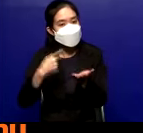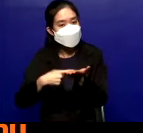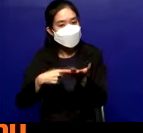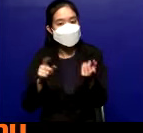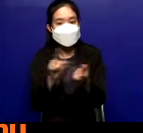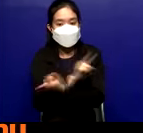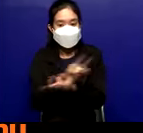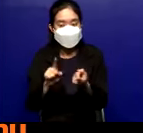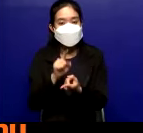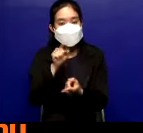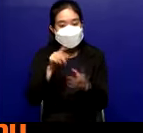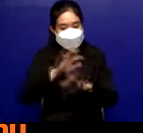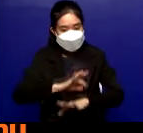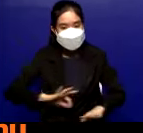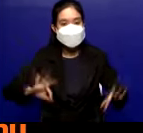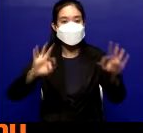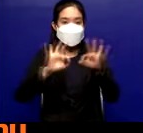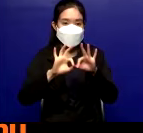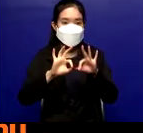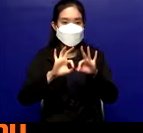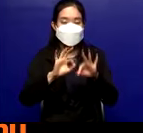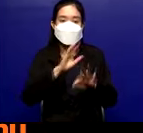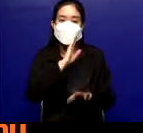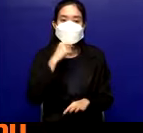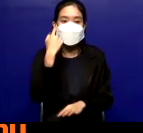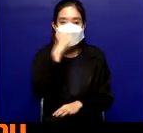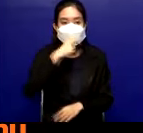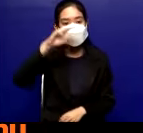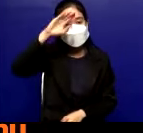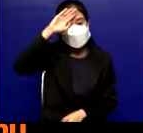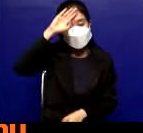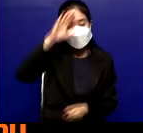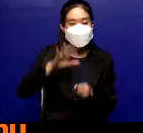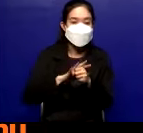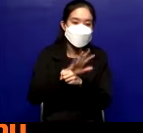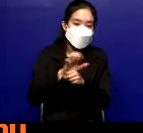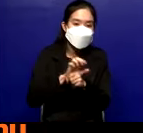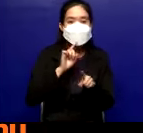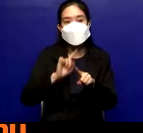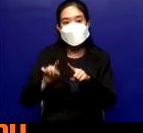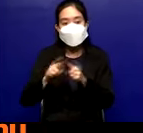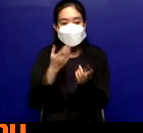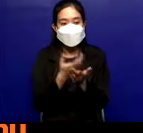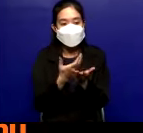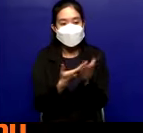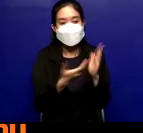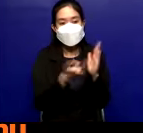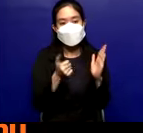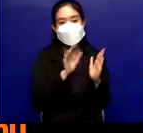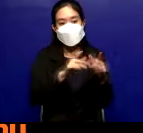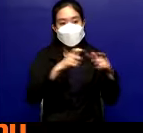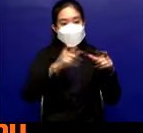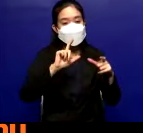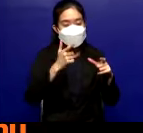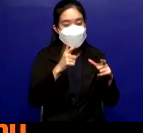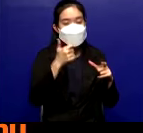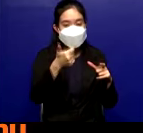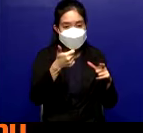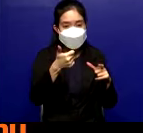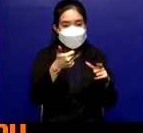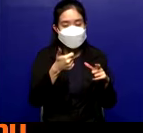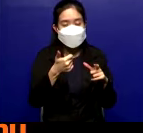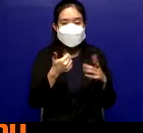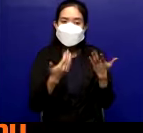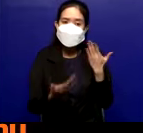ดฟรีเราก็เบิกงบจากบัตรทองได้ค่ารักษาโควิดฟรีก็เบิกจากงบบัตรทองหรือท่านคิดว่าโควิดจะสูญ